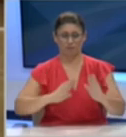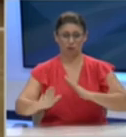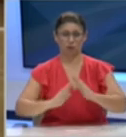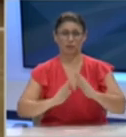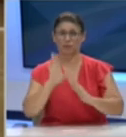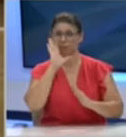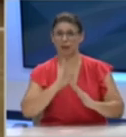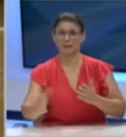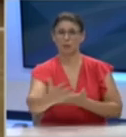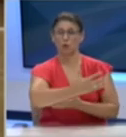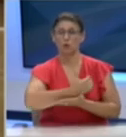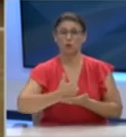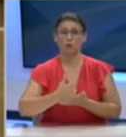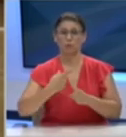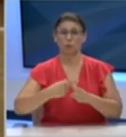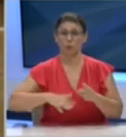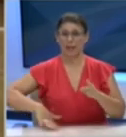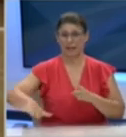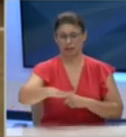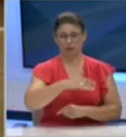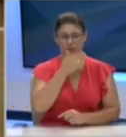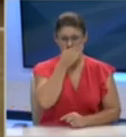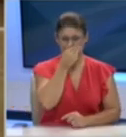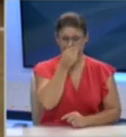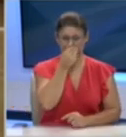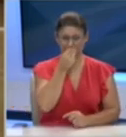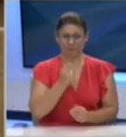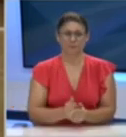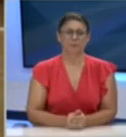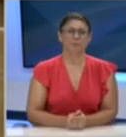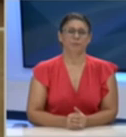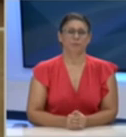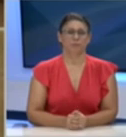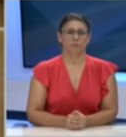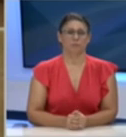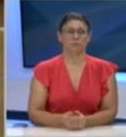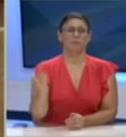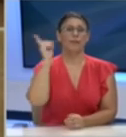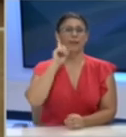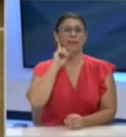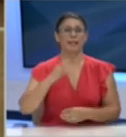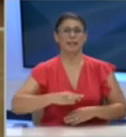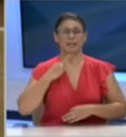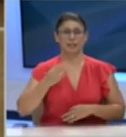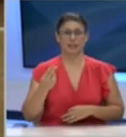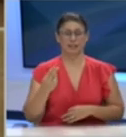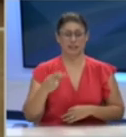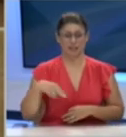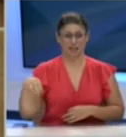το πραγματικό εισόδημα του ελληνικού λαού. Κυρίες και κύριοι συνάδελφοι, η πύρινη κόλαση στη